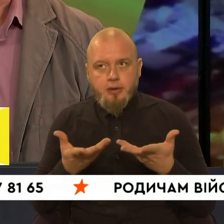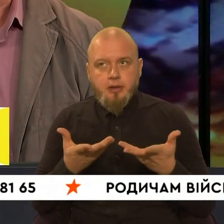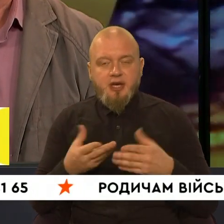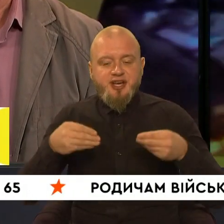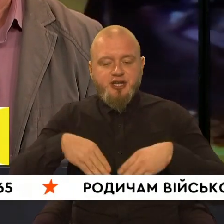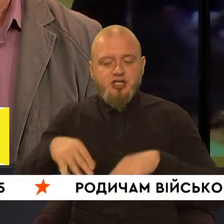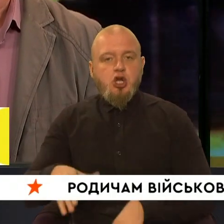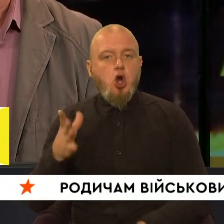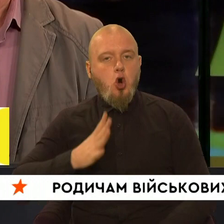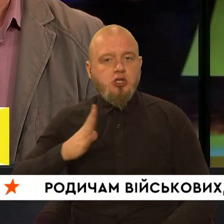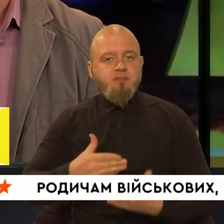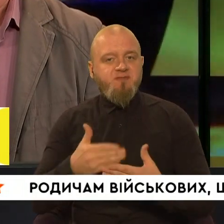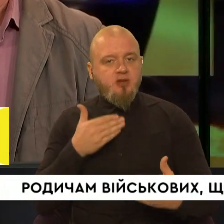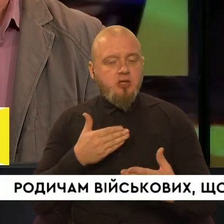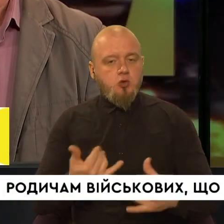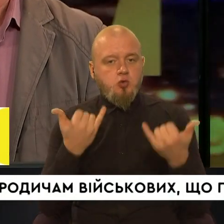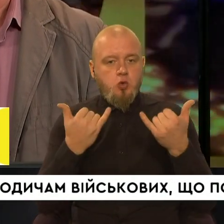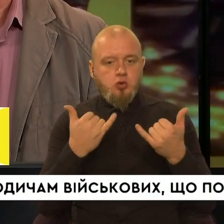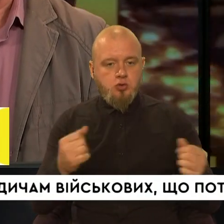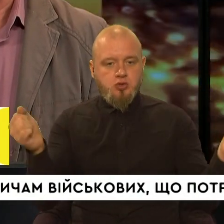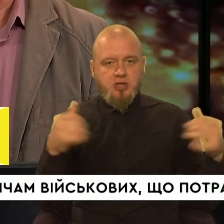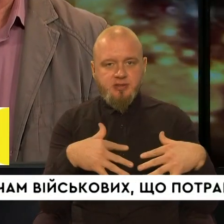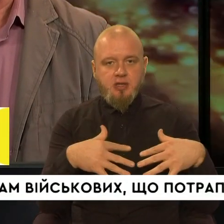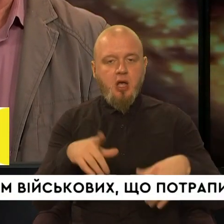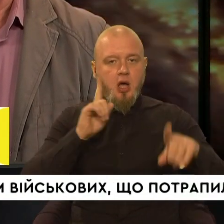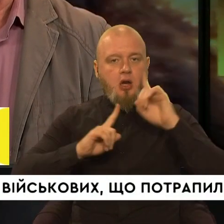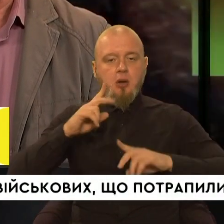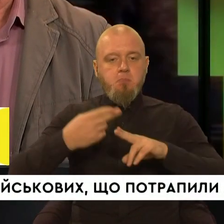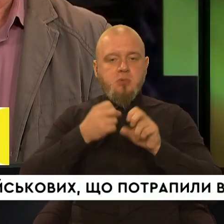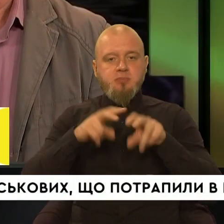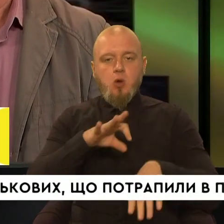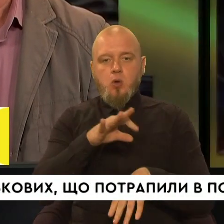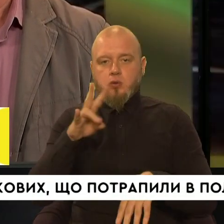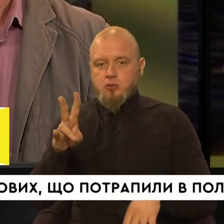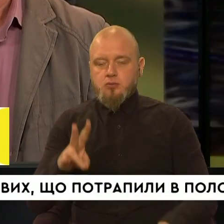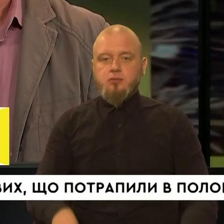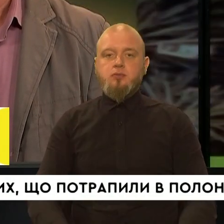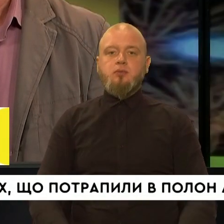яких рішень очікуємо від сьогоднішнього засідання Ради безпеки ООН?